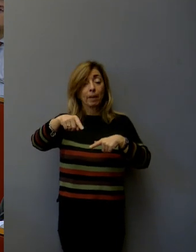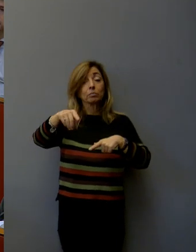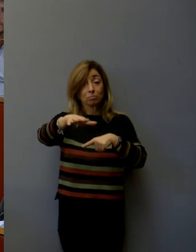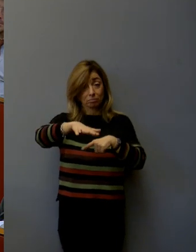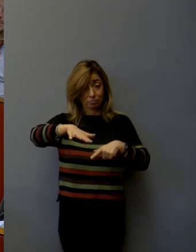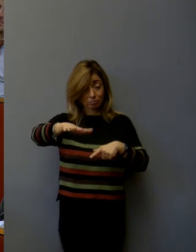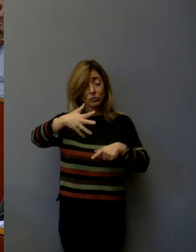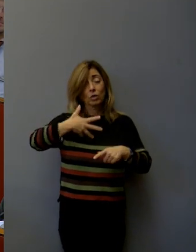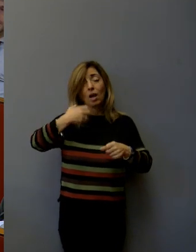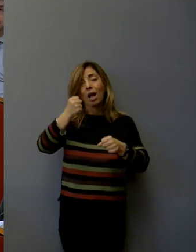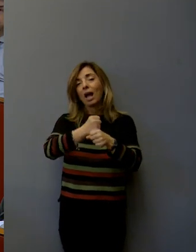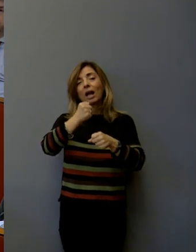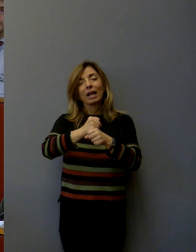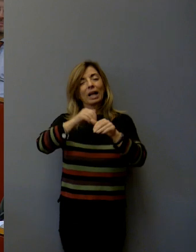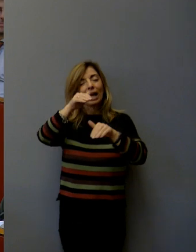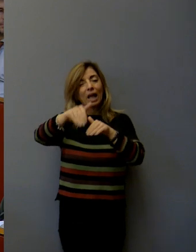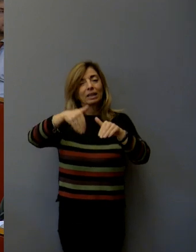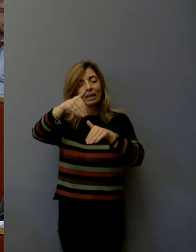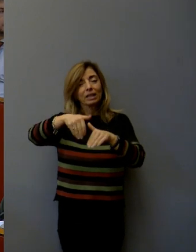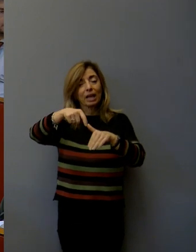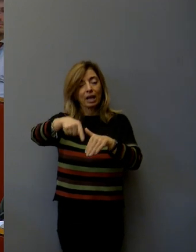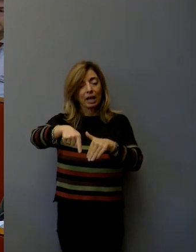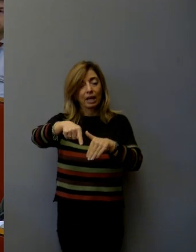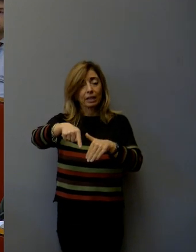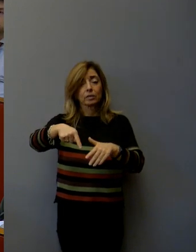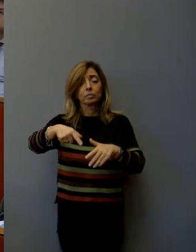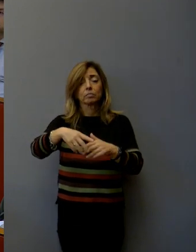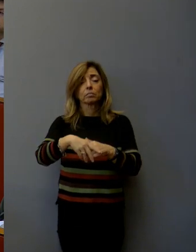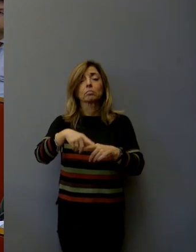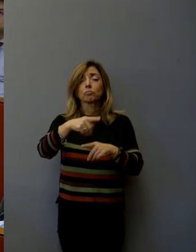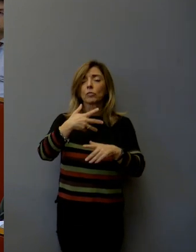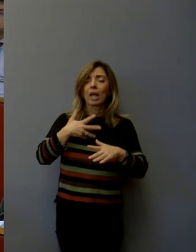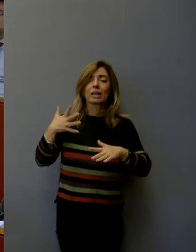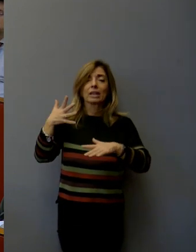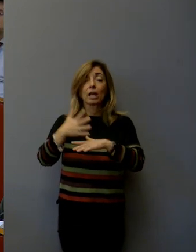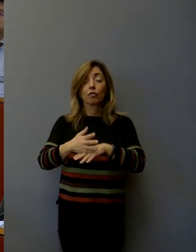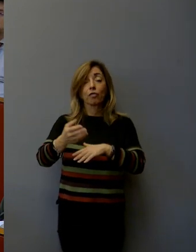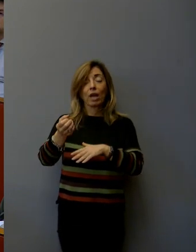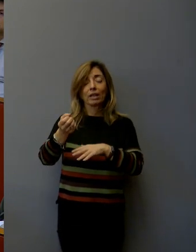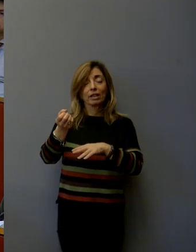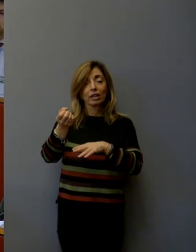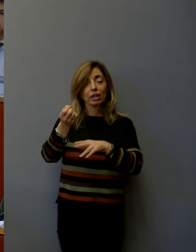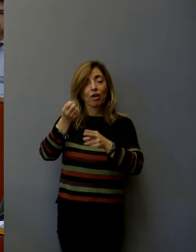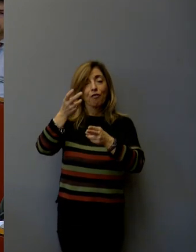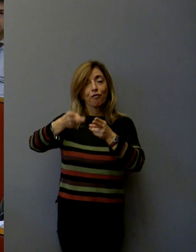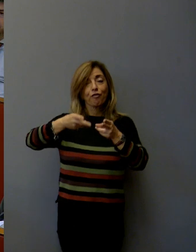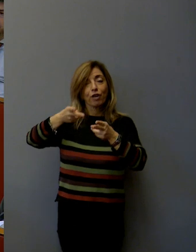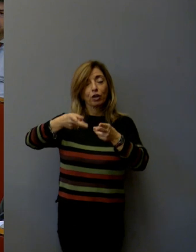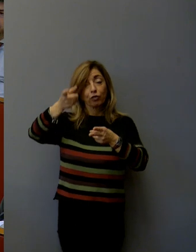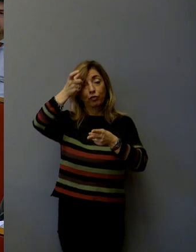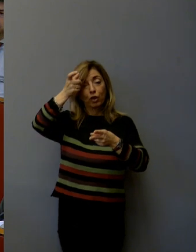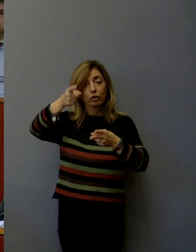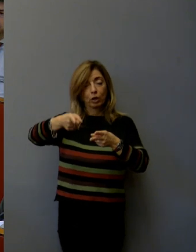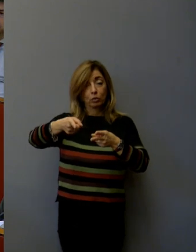abbiamo anche qua interventi di Ferrovie dello Stato Ma insomma in questa unità urbanistica non c'è